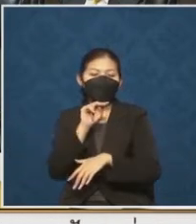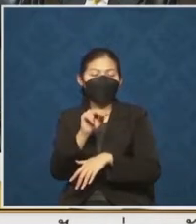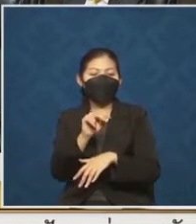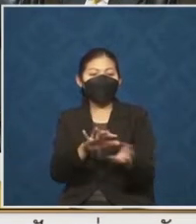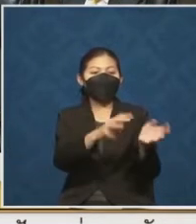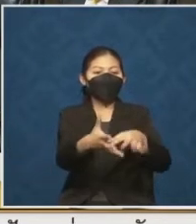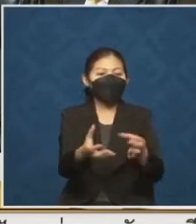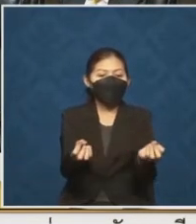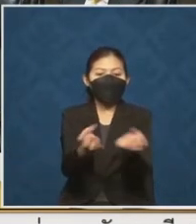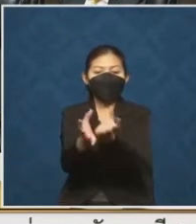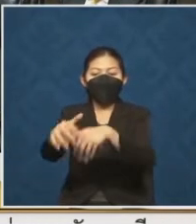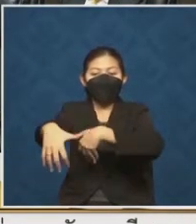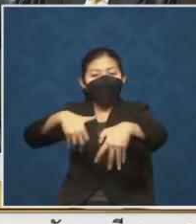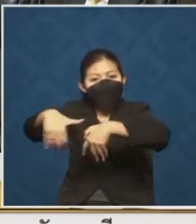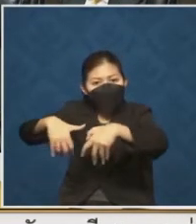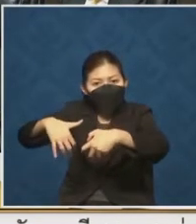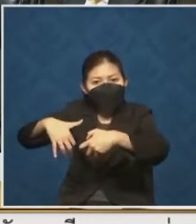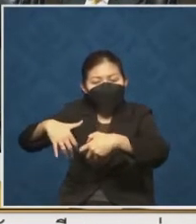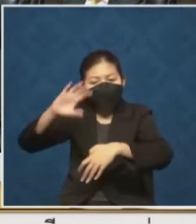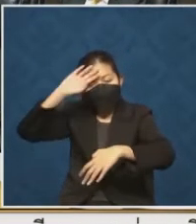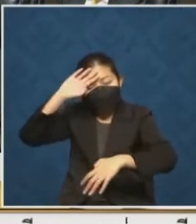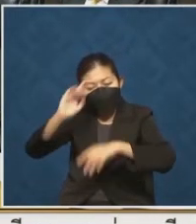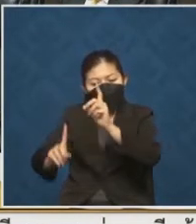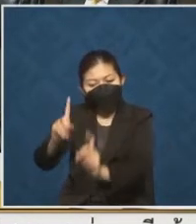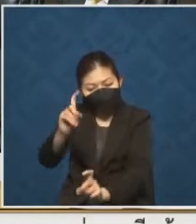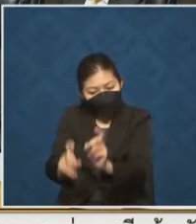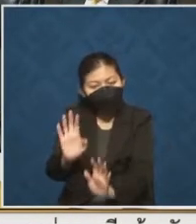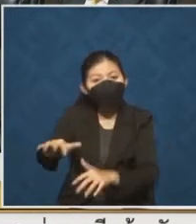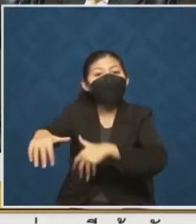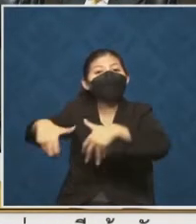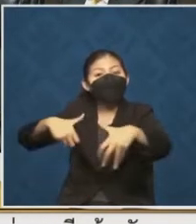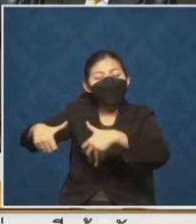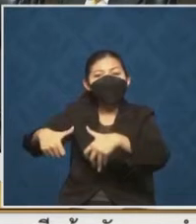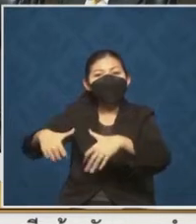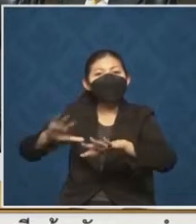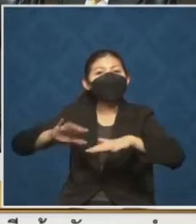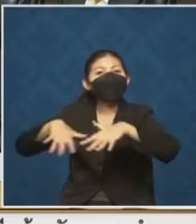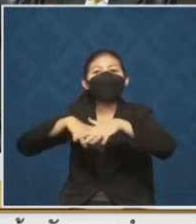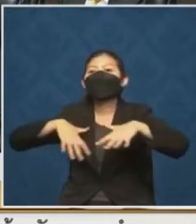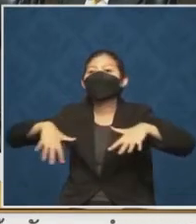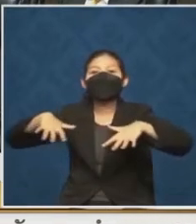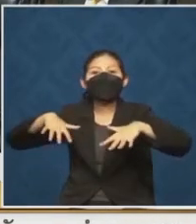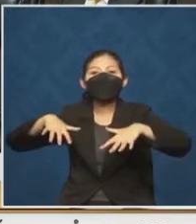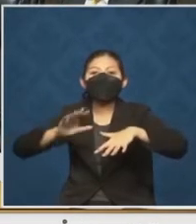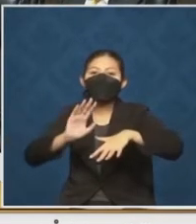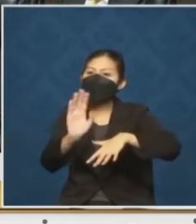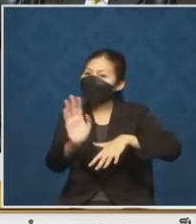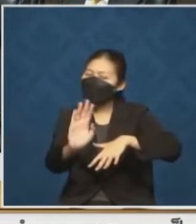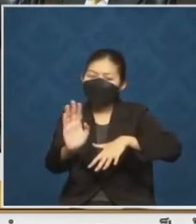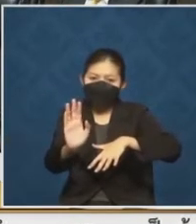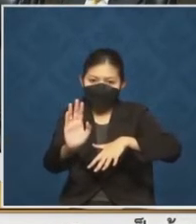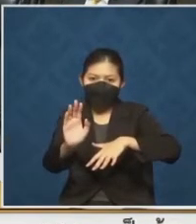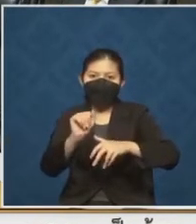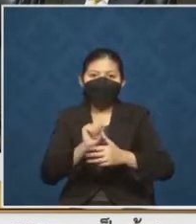บอกกับคะน้ำสิว่าทำเรื่องวิกฤตเหล่านี้นะครับให้มันเป็นวิกฤตและแก้ปัญหายาทำให้เป็นเรื่อง